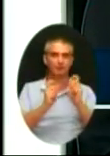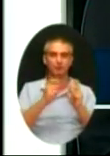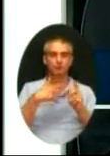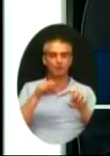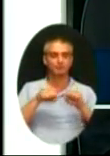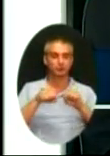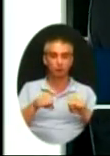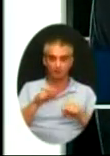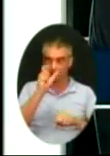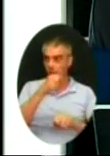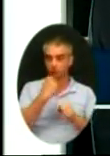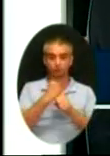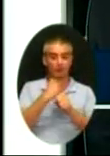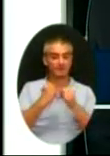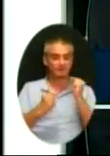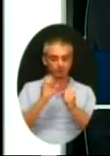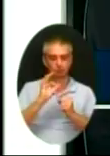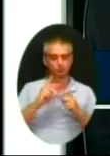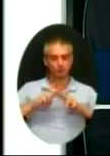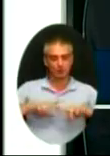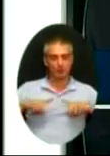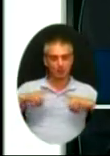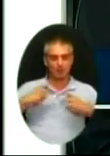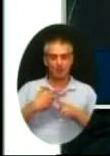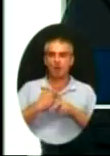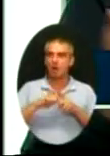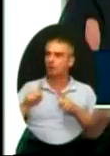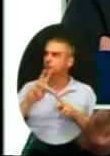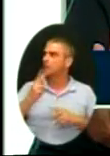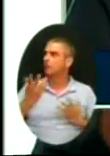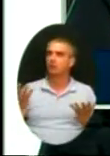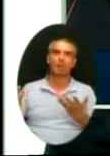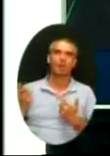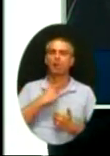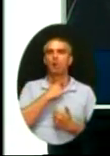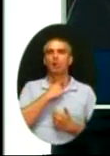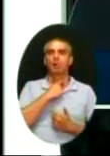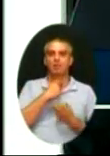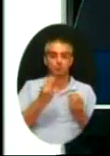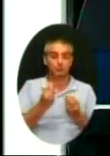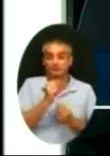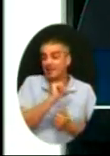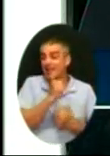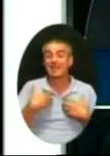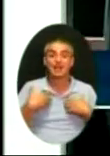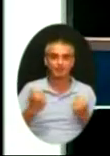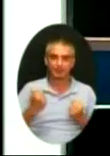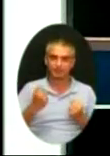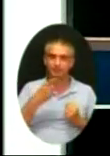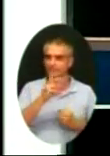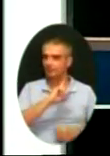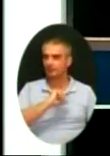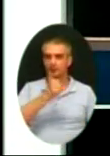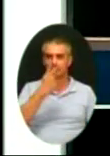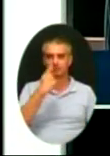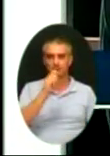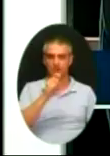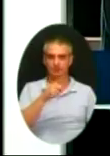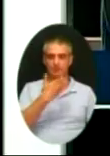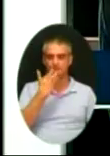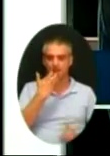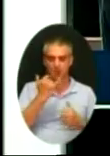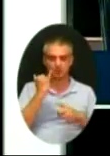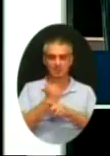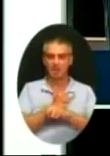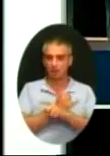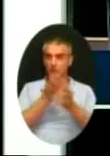הולכים לסופר, אנשים שעובדים קשה בשביל לשרוד את החודש, והם שוב פעם נתקלים במוצרים הכי בריאים, שהם גם הכי עיקרים.